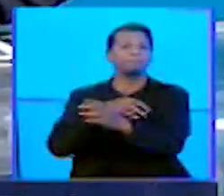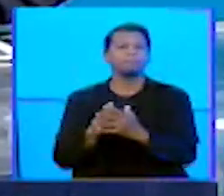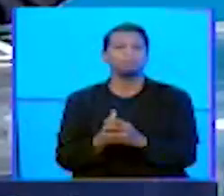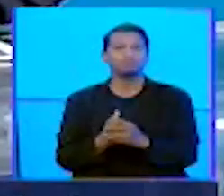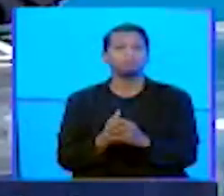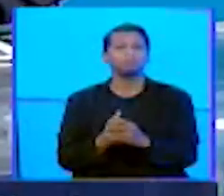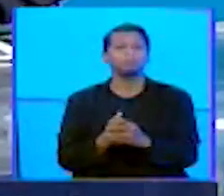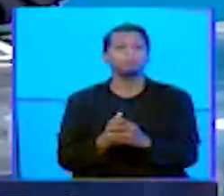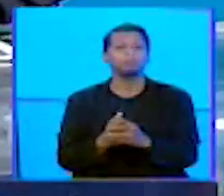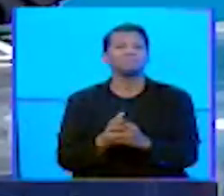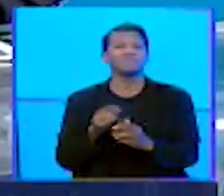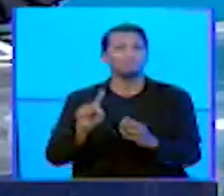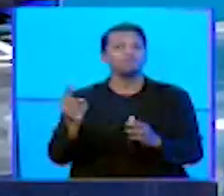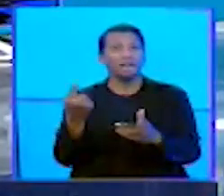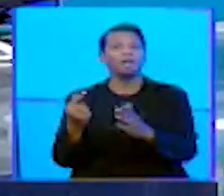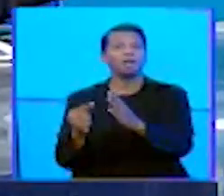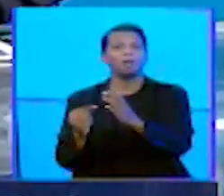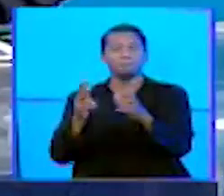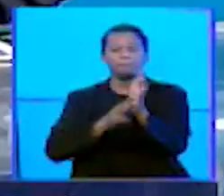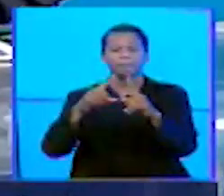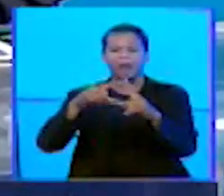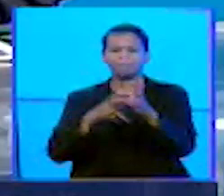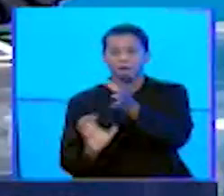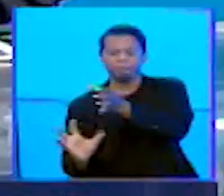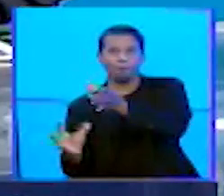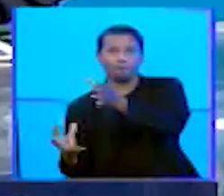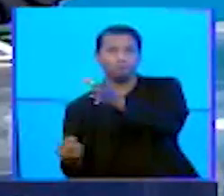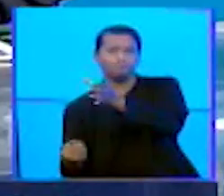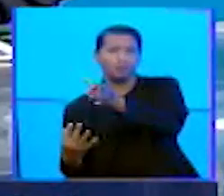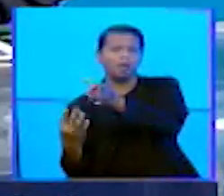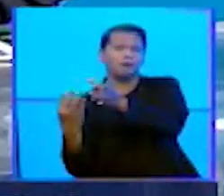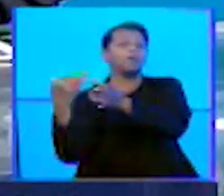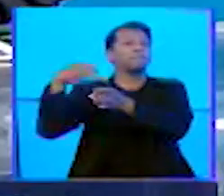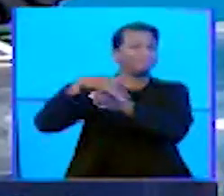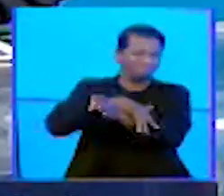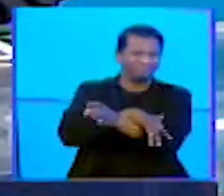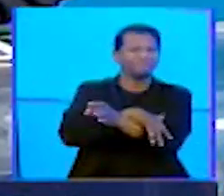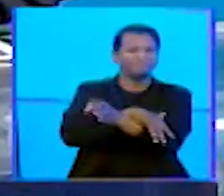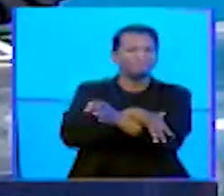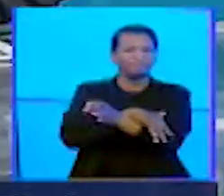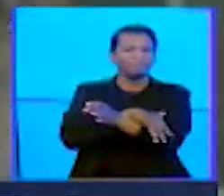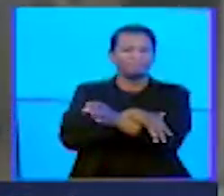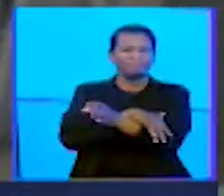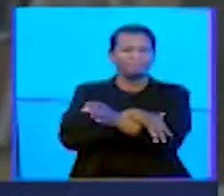telah sampai di permukaan kawah dengan intensitas guguran yang terus terjadi.